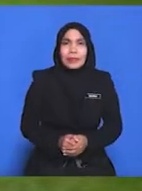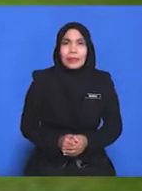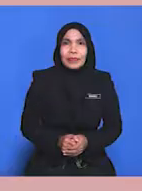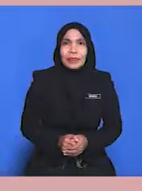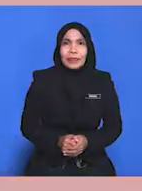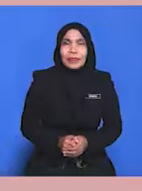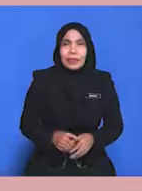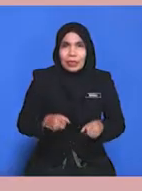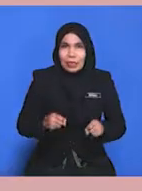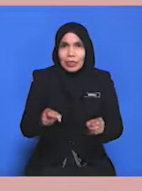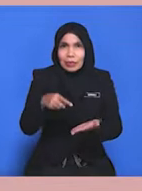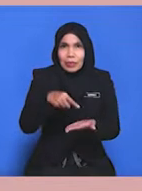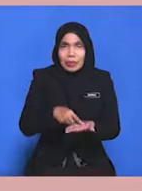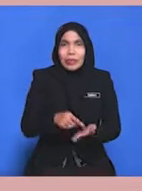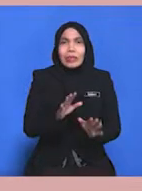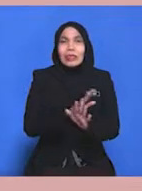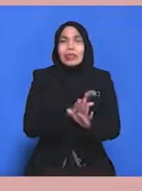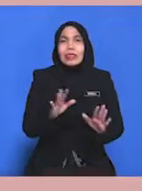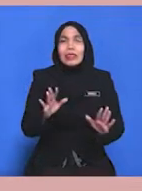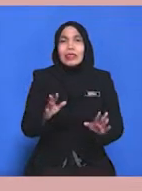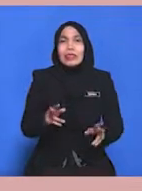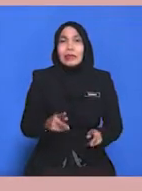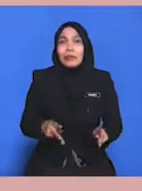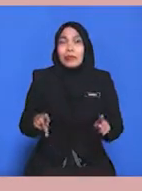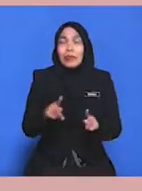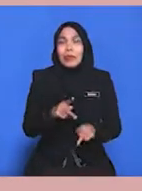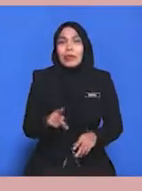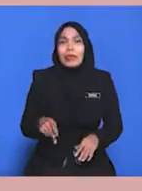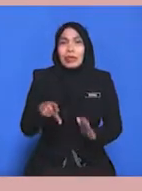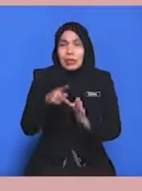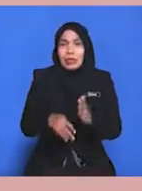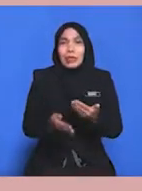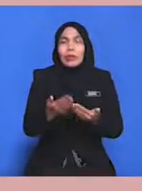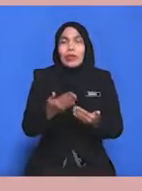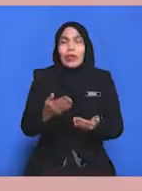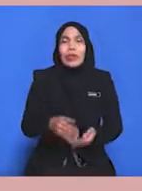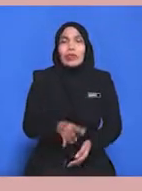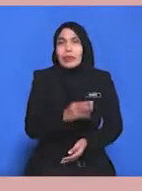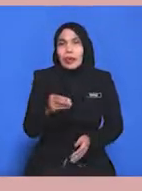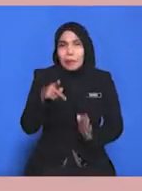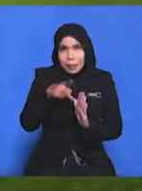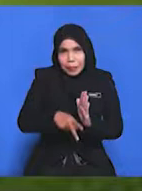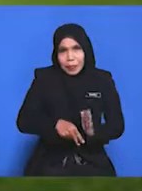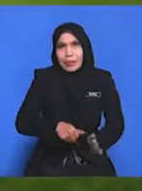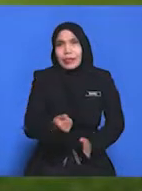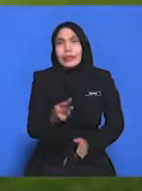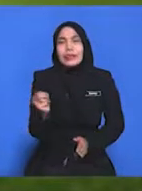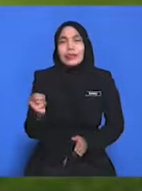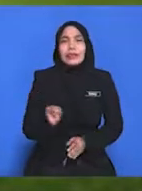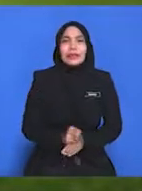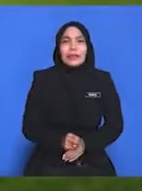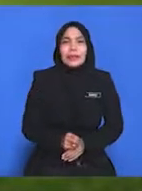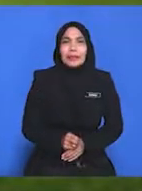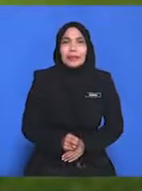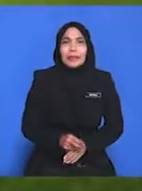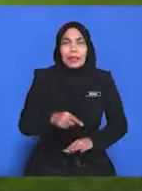sistem ini tidak memerlukan kemudahan dan peralatan yang terlalu banyak untuk dilaksanakan. Disebabkan pemain